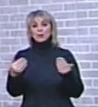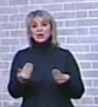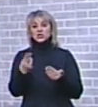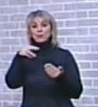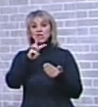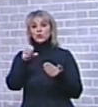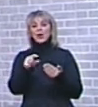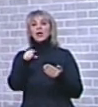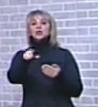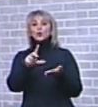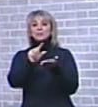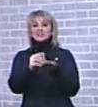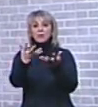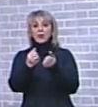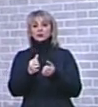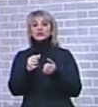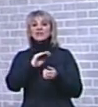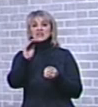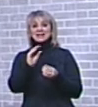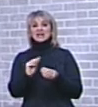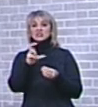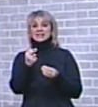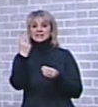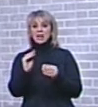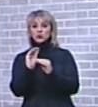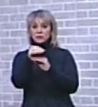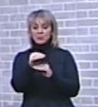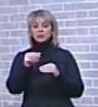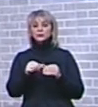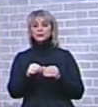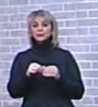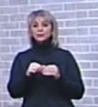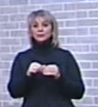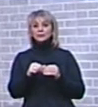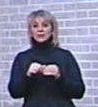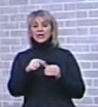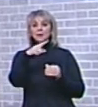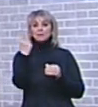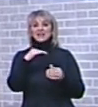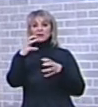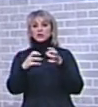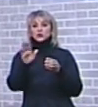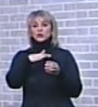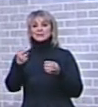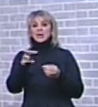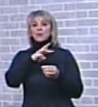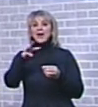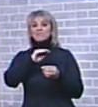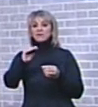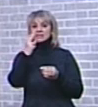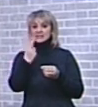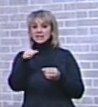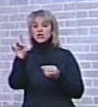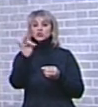прожиточного минимума, то пенсионер получит федеральную социальную доплату. Первый межмуниципальный многофункциональный